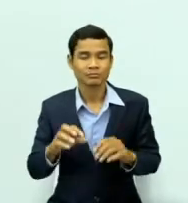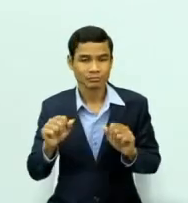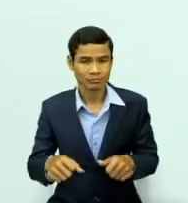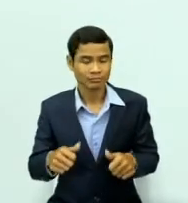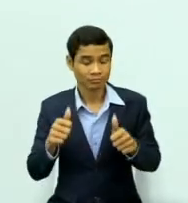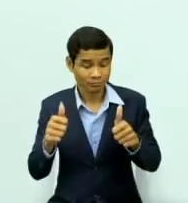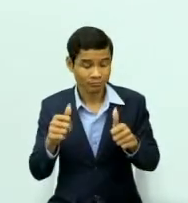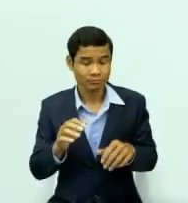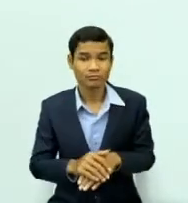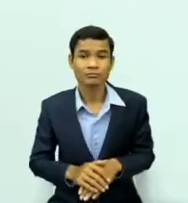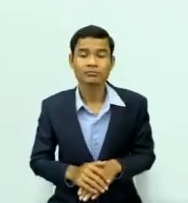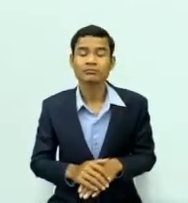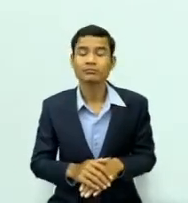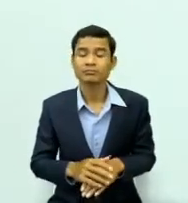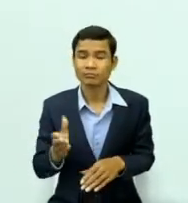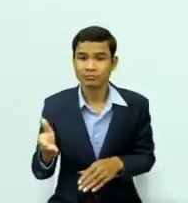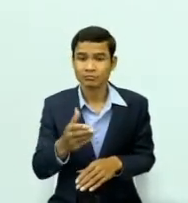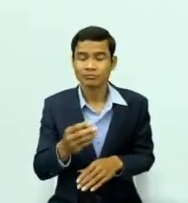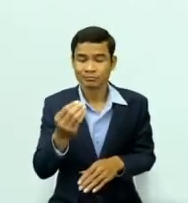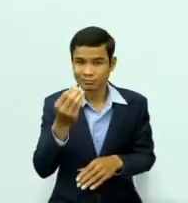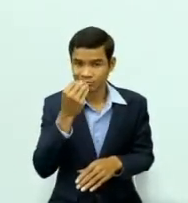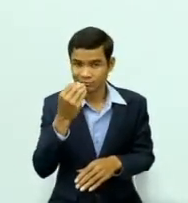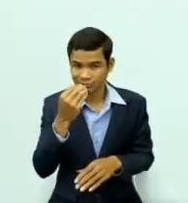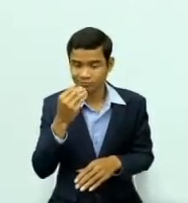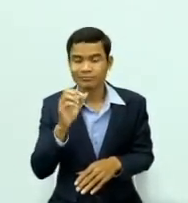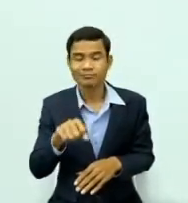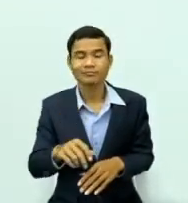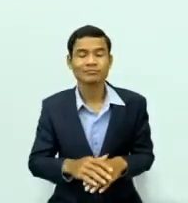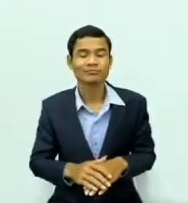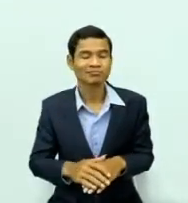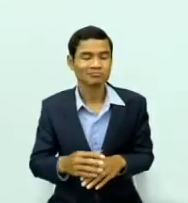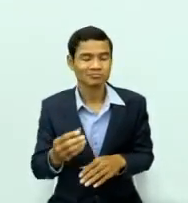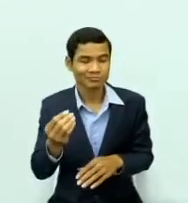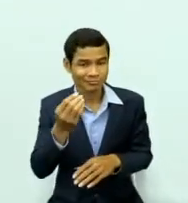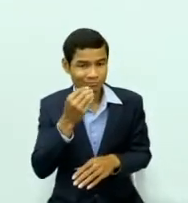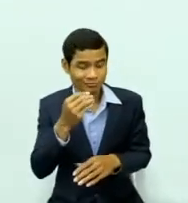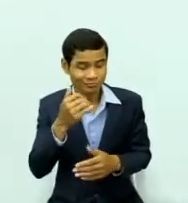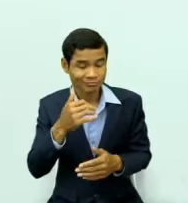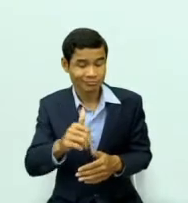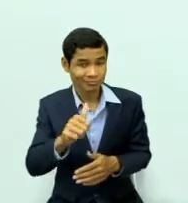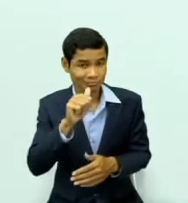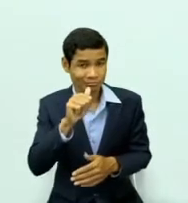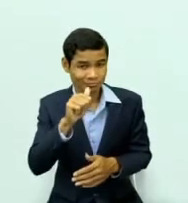Chà cứ qua cầm phong tái. Nhằm nè con nó. Chà con tha bị ở vầy mình.